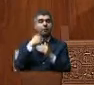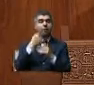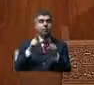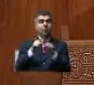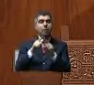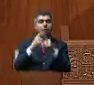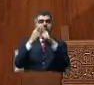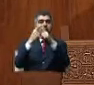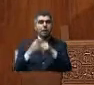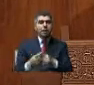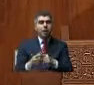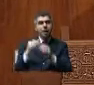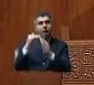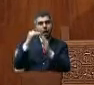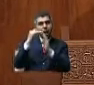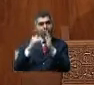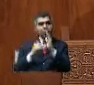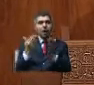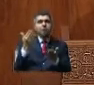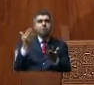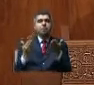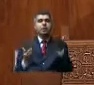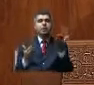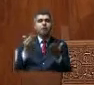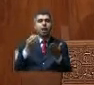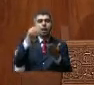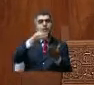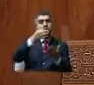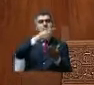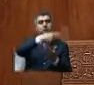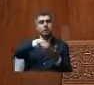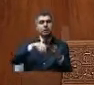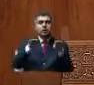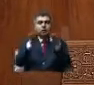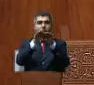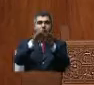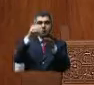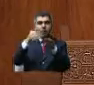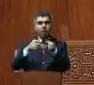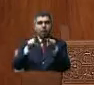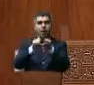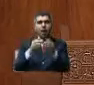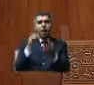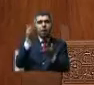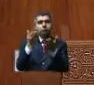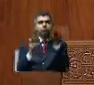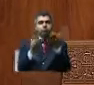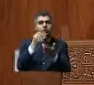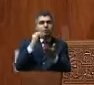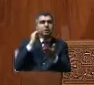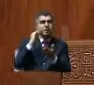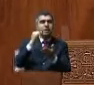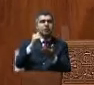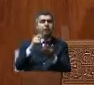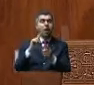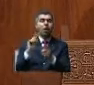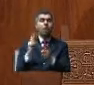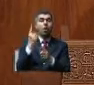تعبئة الموارد الممكنة دون المساس بالتوازنات الكبرى للمالية العمومية التي يعتبر الحفاظ عليها إحدى مسؤوليات الحكومة